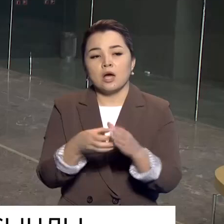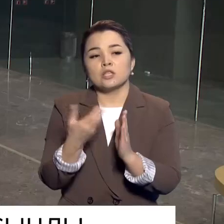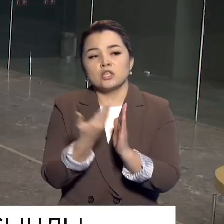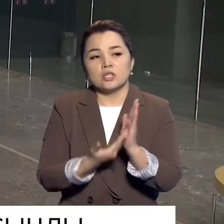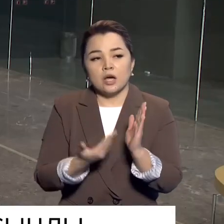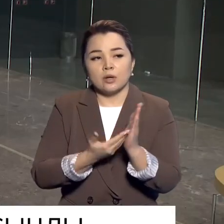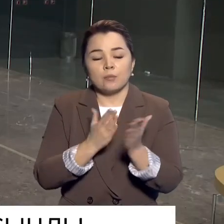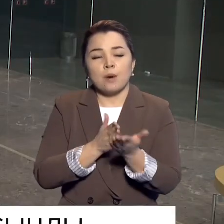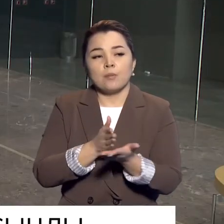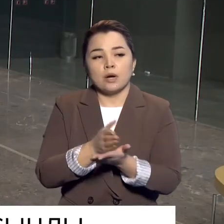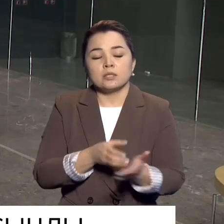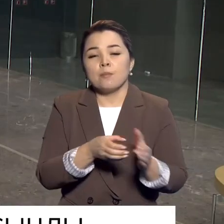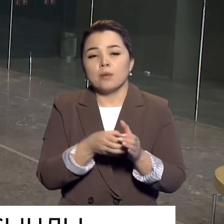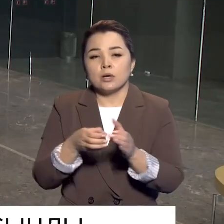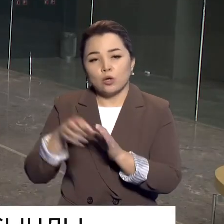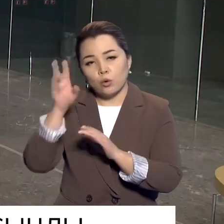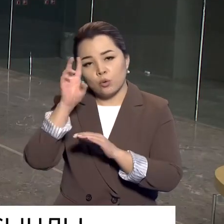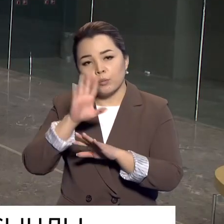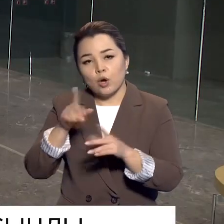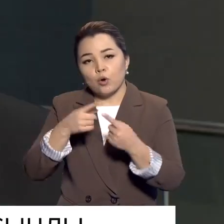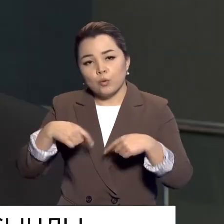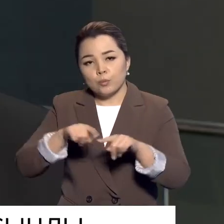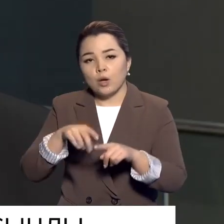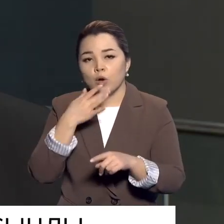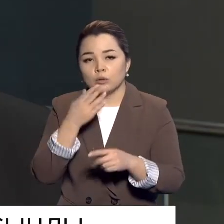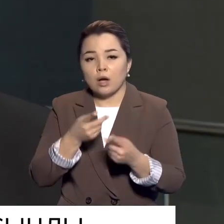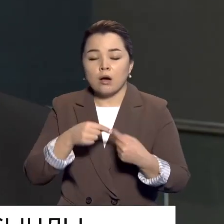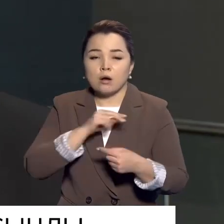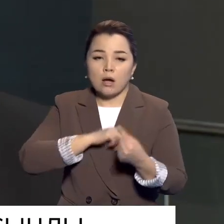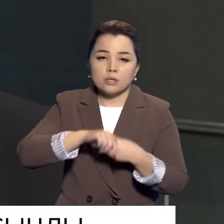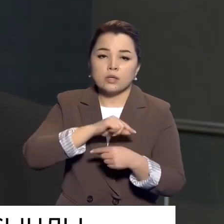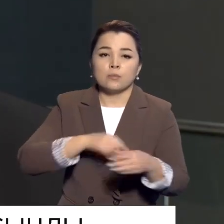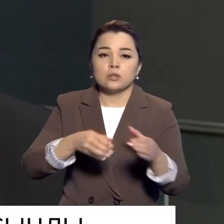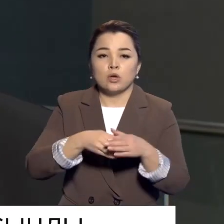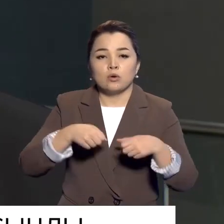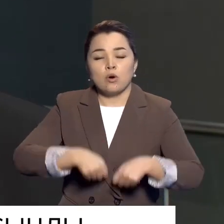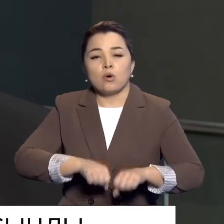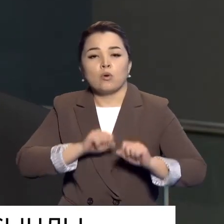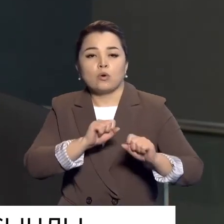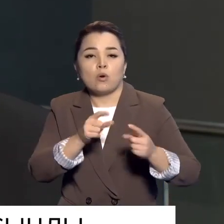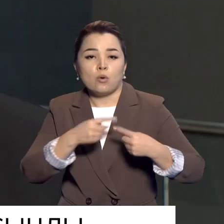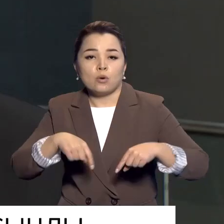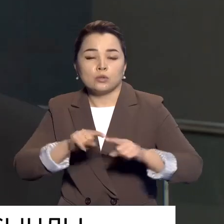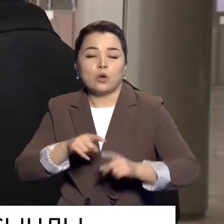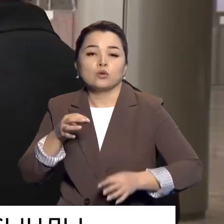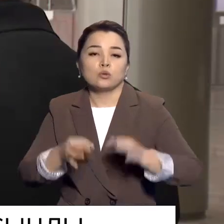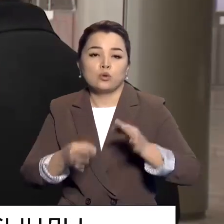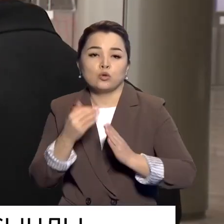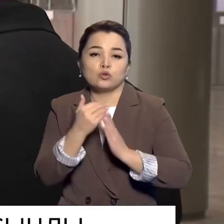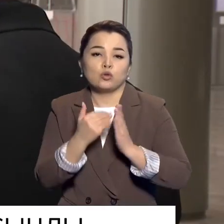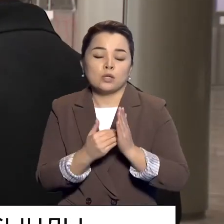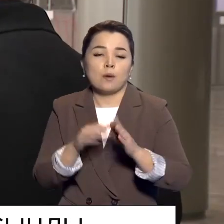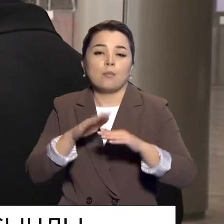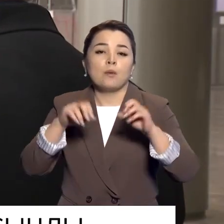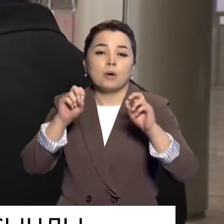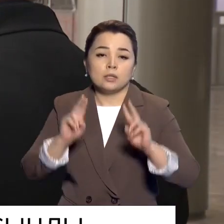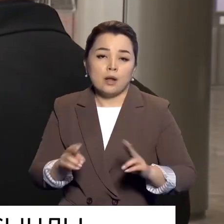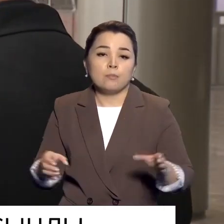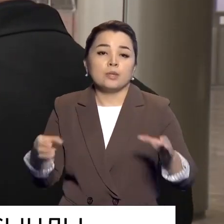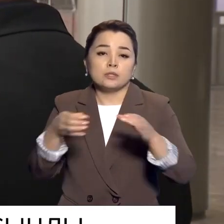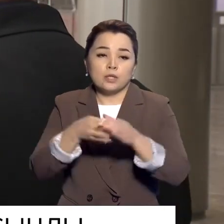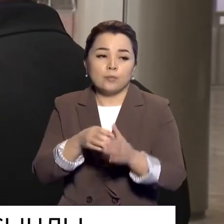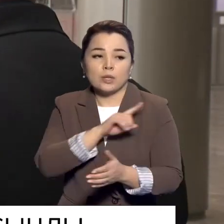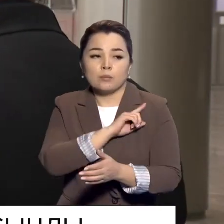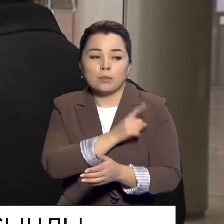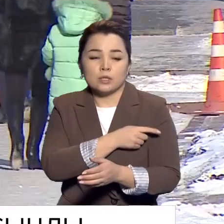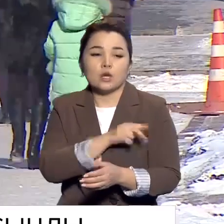Саяси партияларды, үкіметтік емес ұйымдарды, ұлттық кәсіпкерлер палатасын, құқық қорғау органдары мен сот жүйесі мамандарын біріктіріп, өзара байланысты